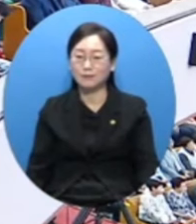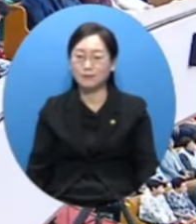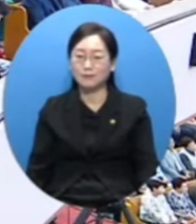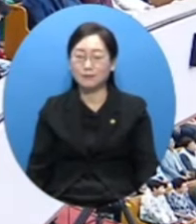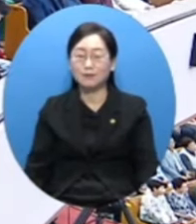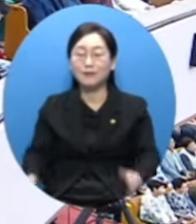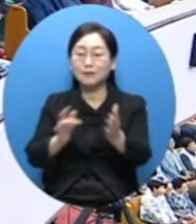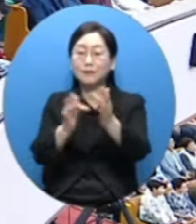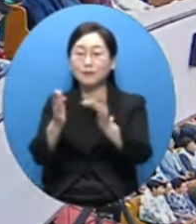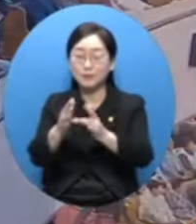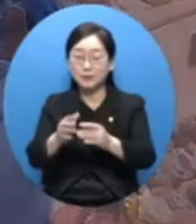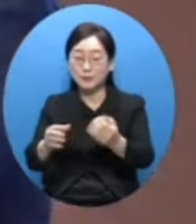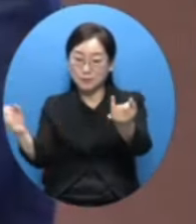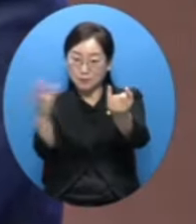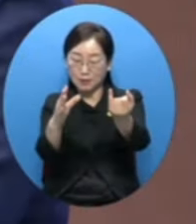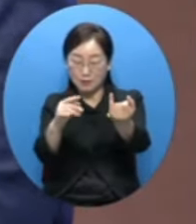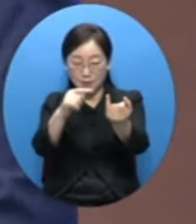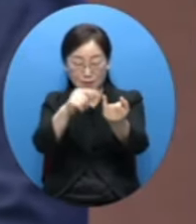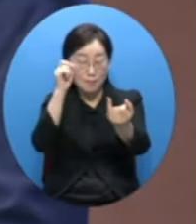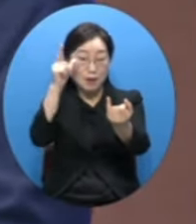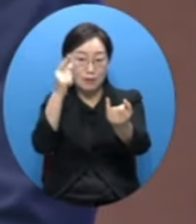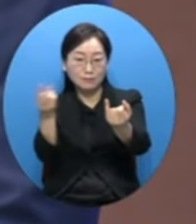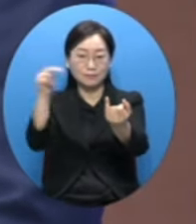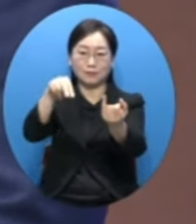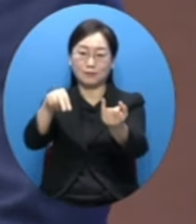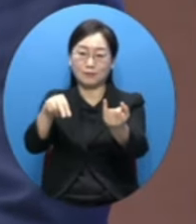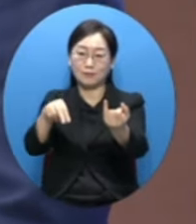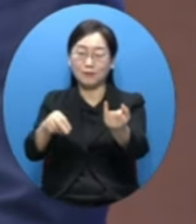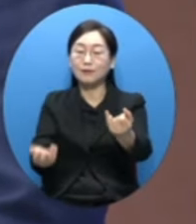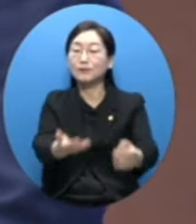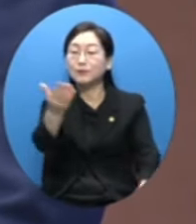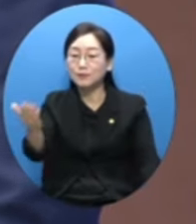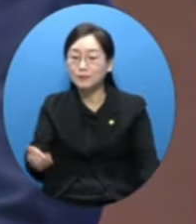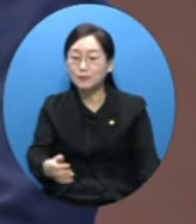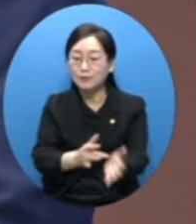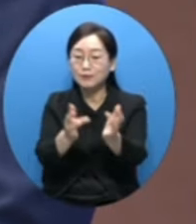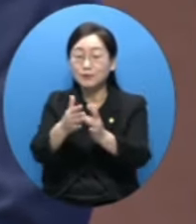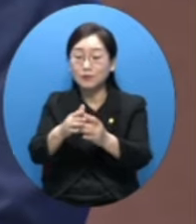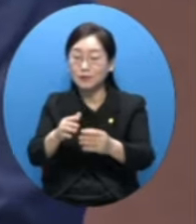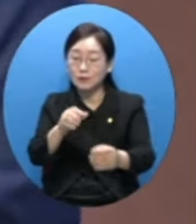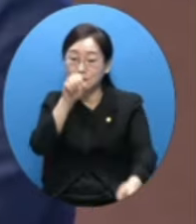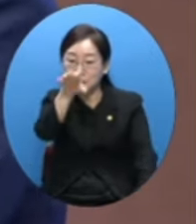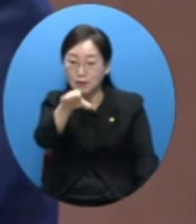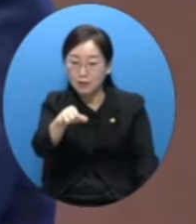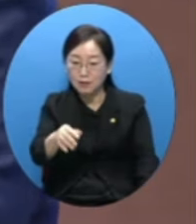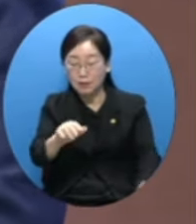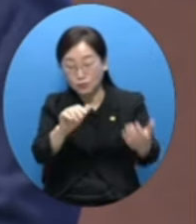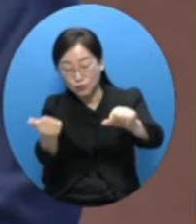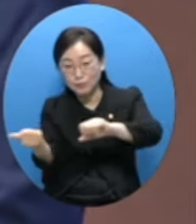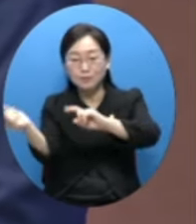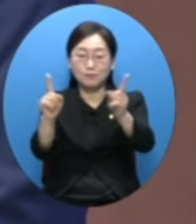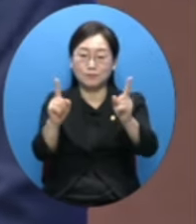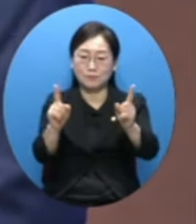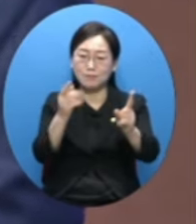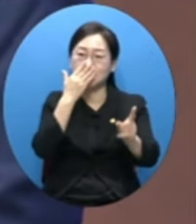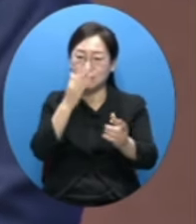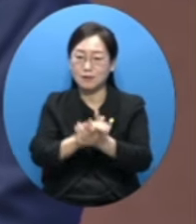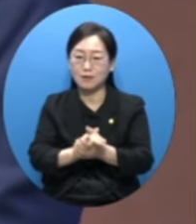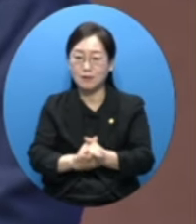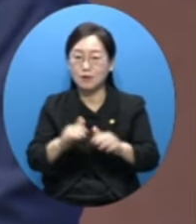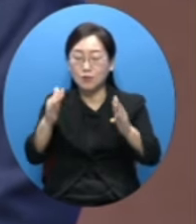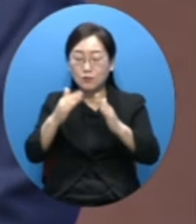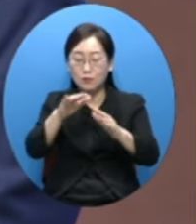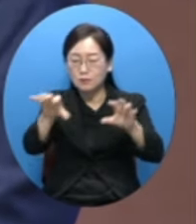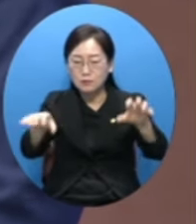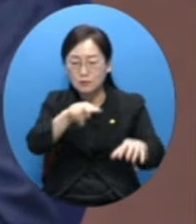예수님 말씀하시니 아이가 벌떡 일어나는 것입니다. 여러분, 주님 말씀하시면 죽은 자가 일어나는 것입니다. 오늘 우리 주위를